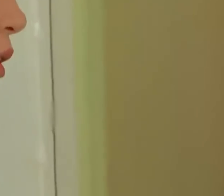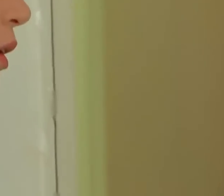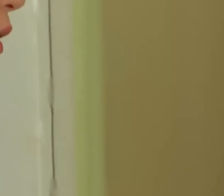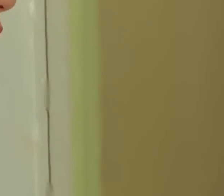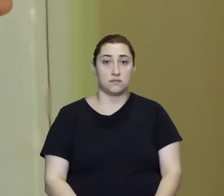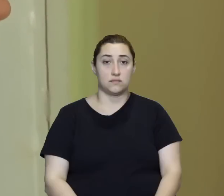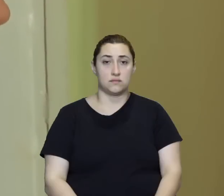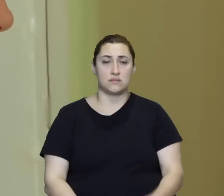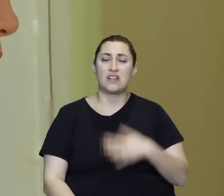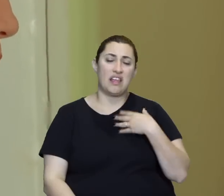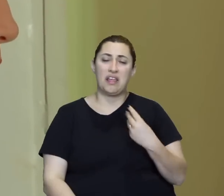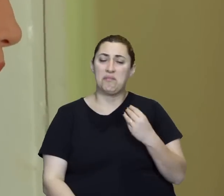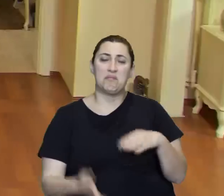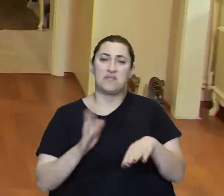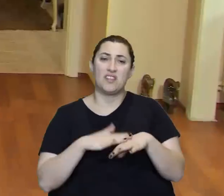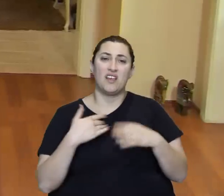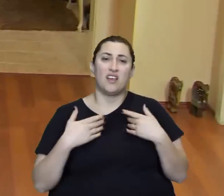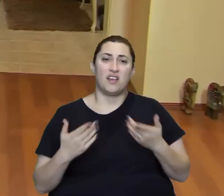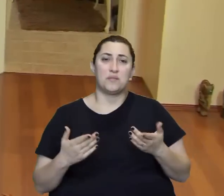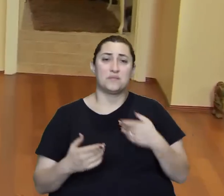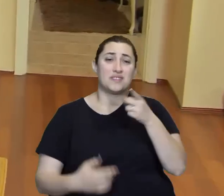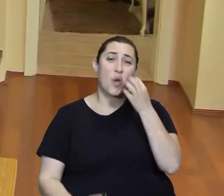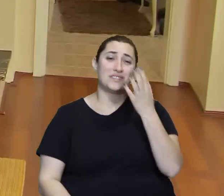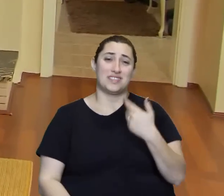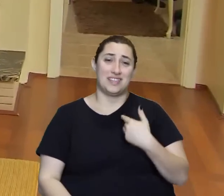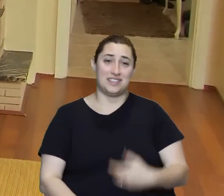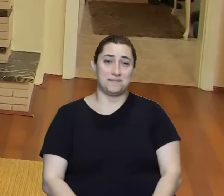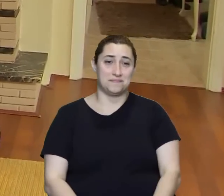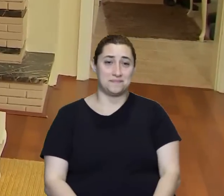yasladı. İyi ben, ne yapayım? Seni özledim.